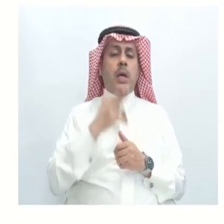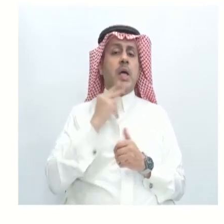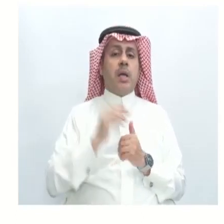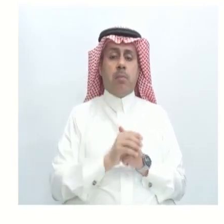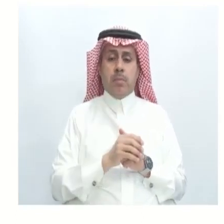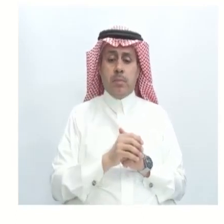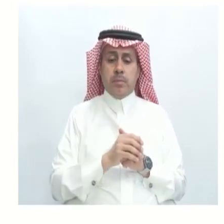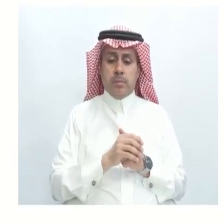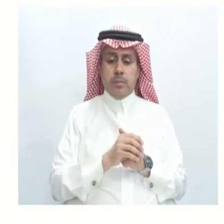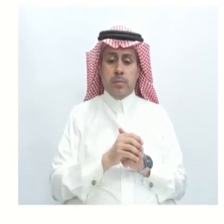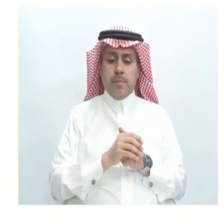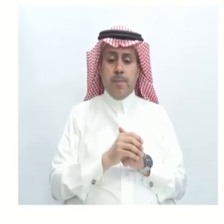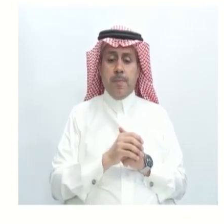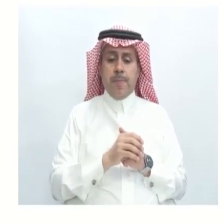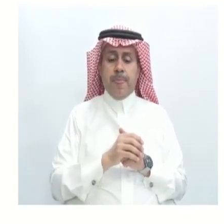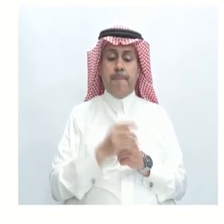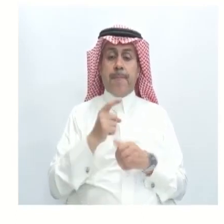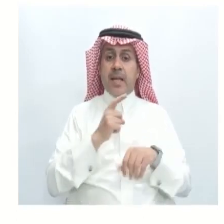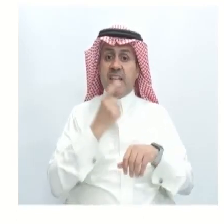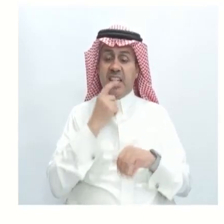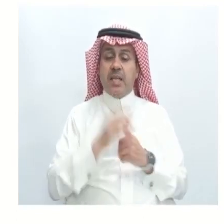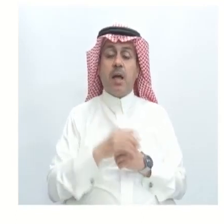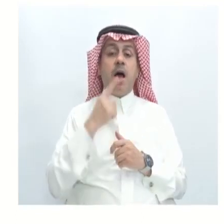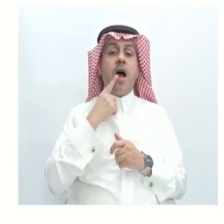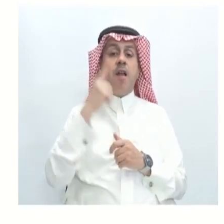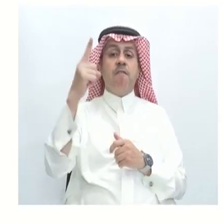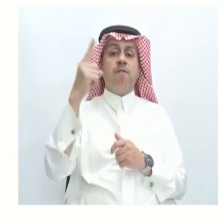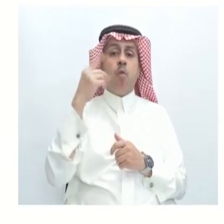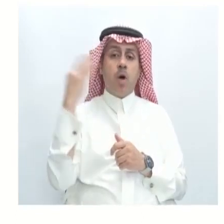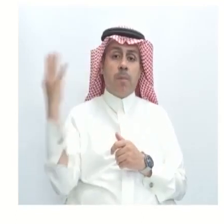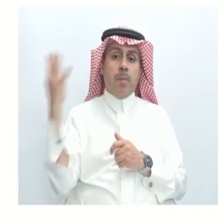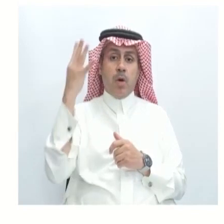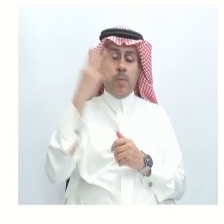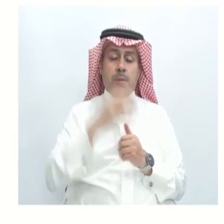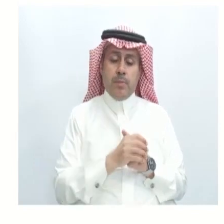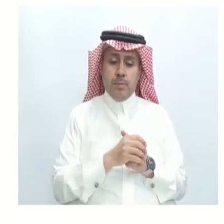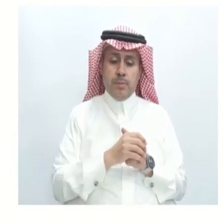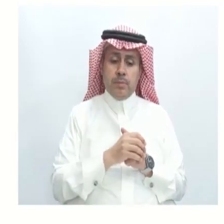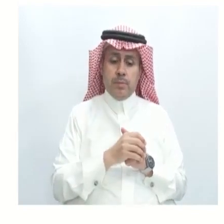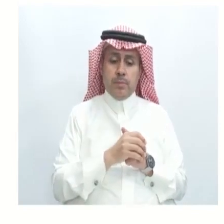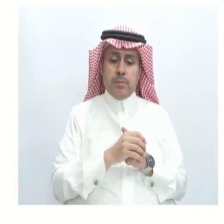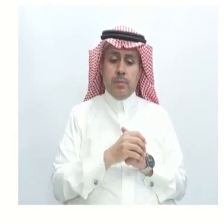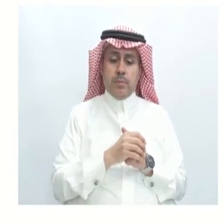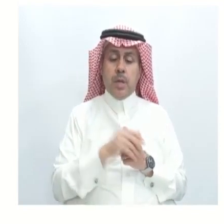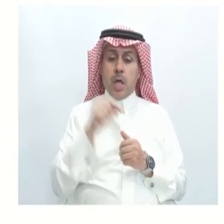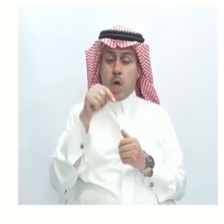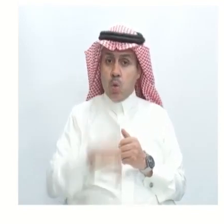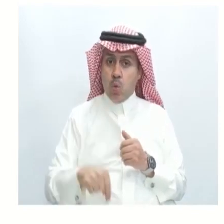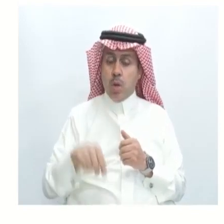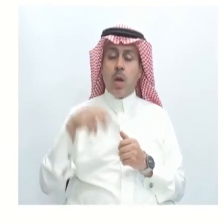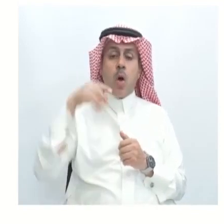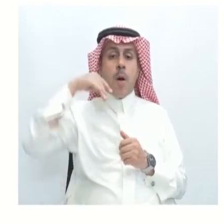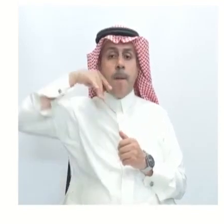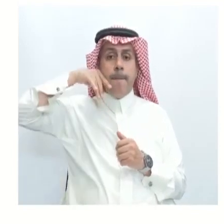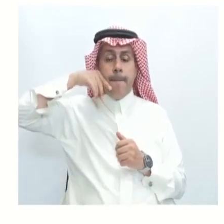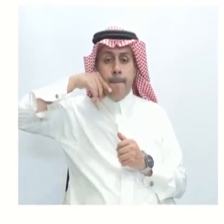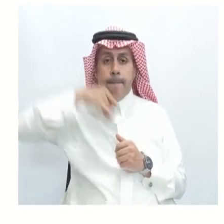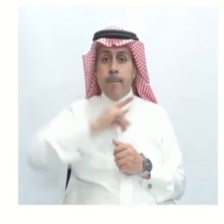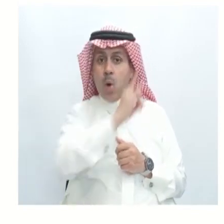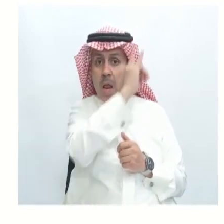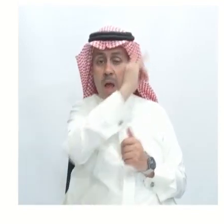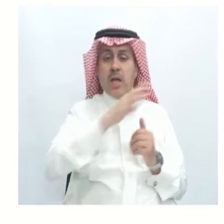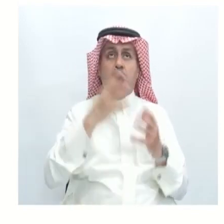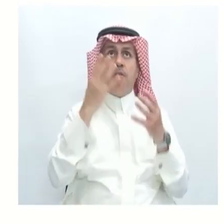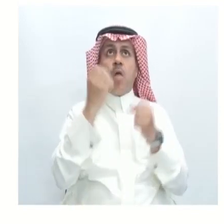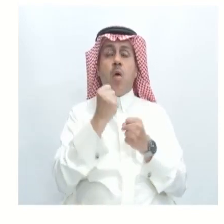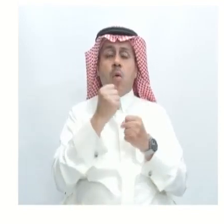الف تقسيم 61 وتاريخ 1/344 الذي نص على الاتي يكون ولي العهد رئيسا لمجلس الوزراء